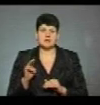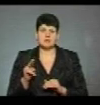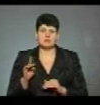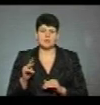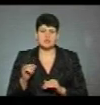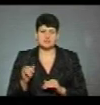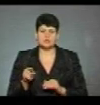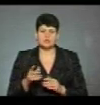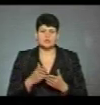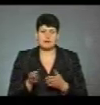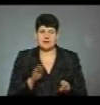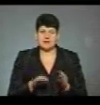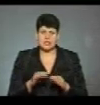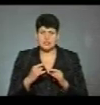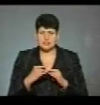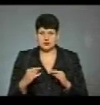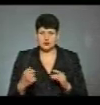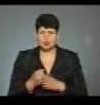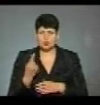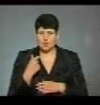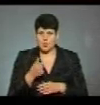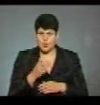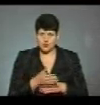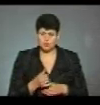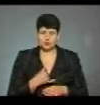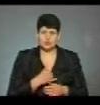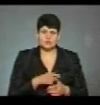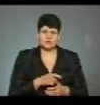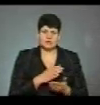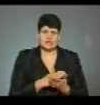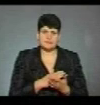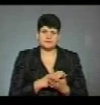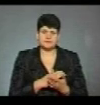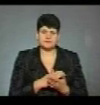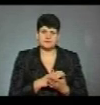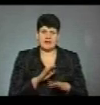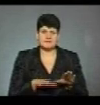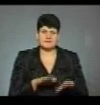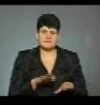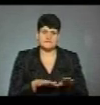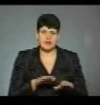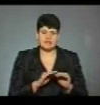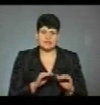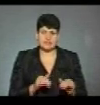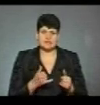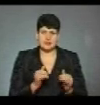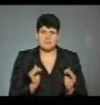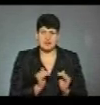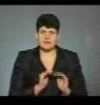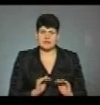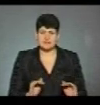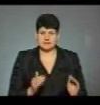є пеленальний столик для маленьких дітей до року. В нас тут є вага дитяча для маленьких